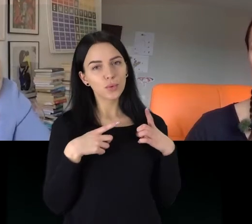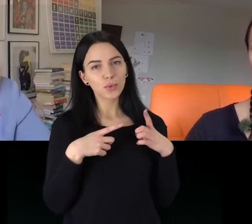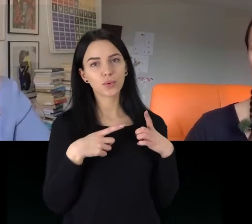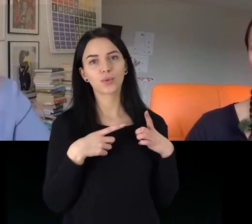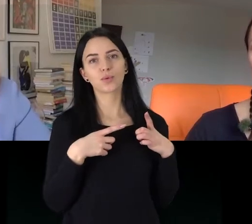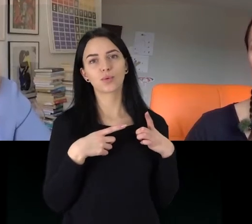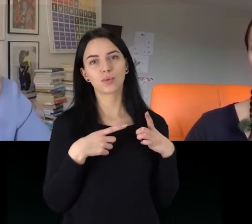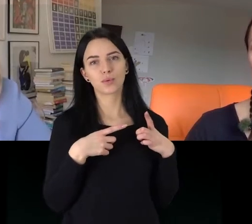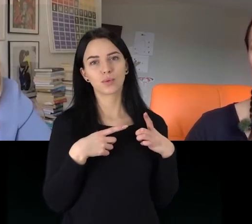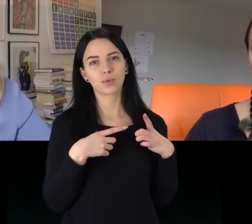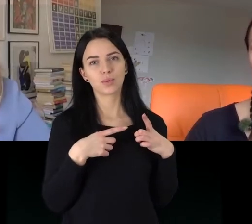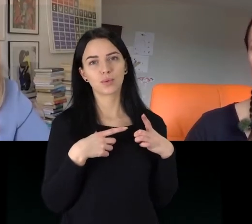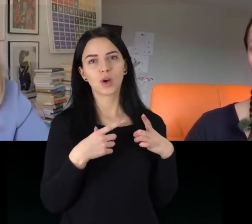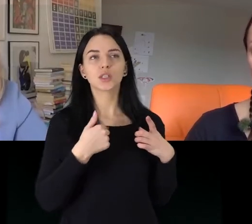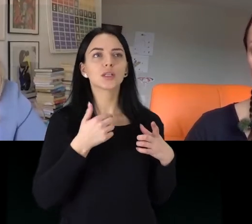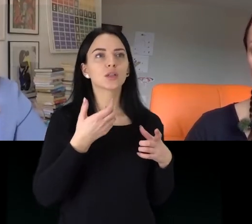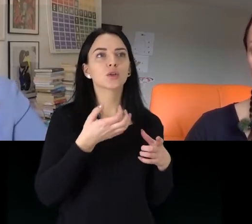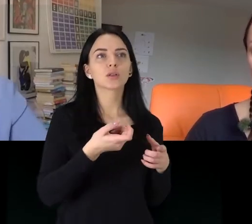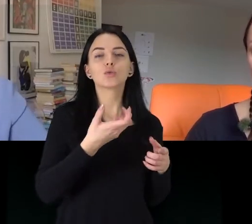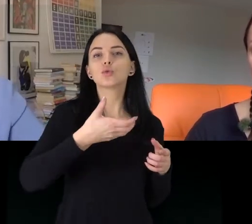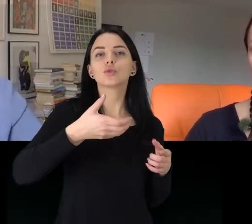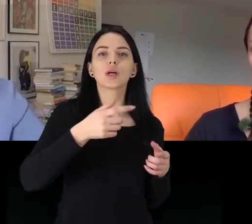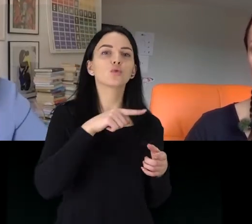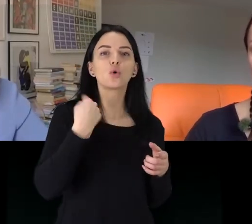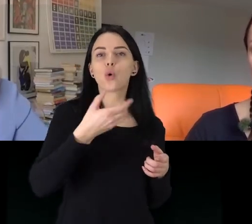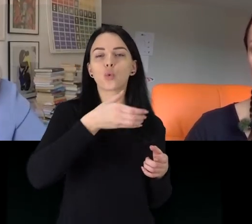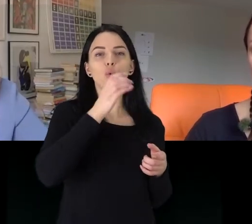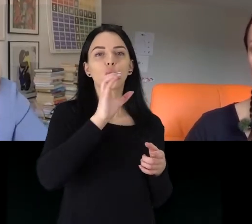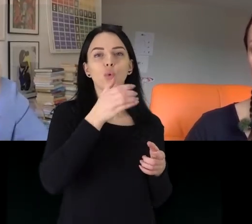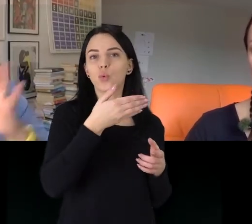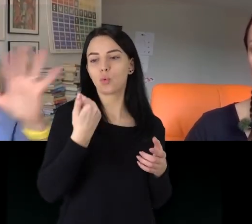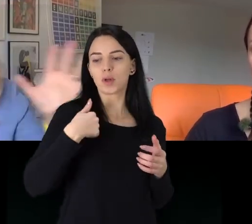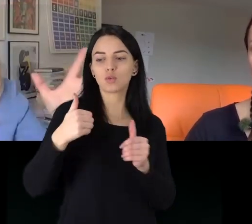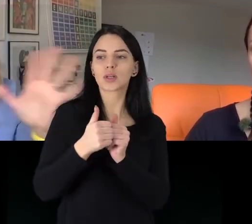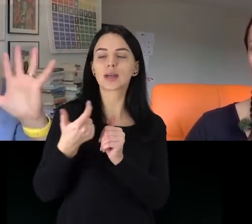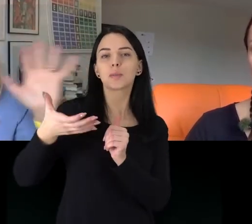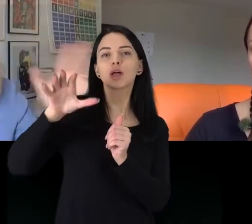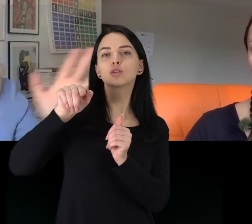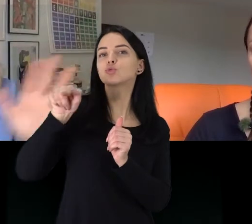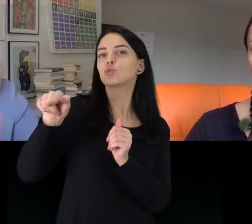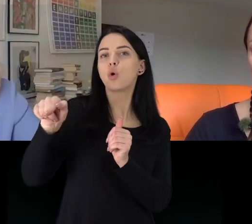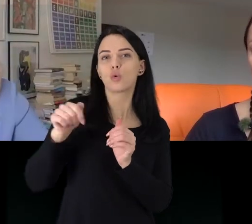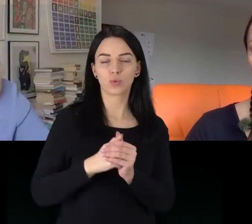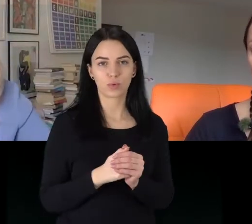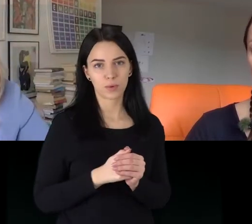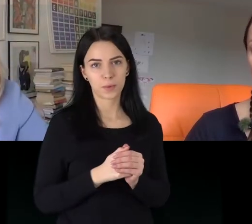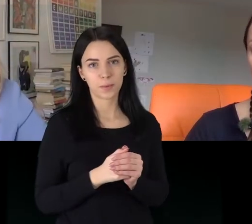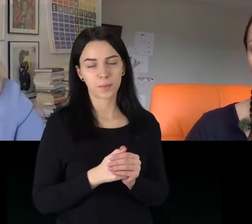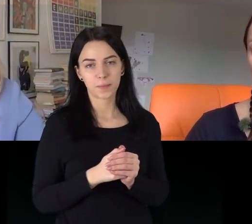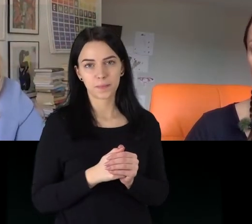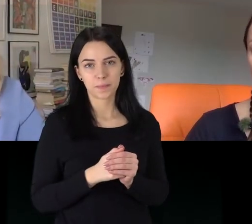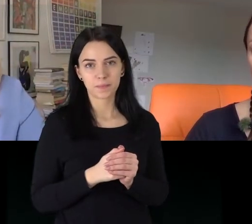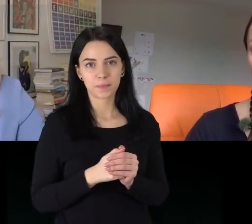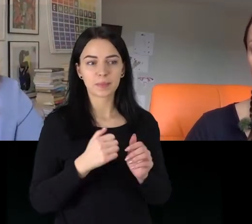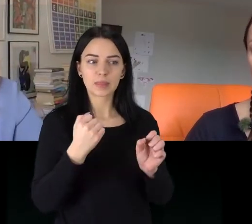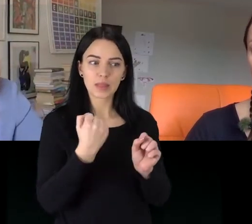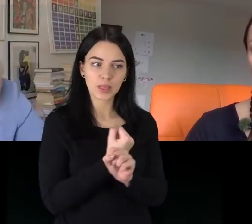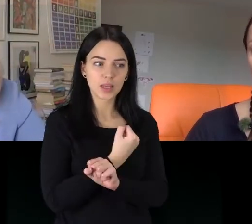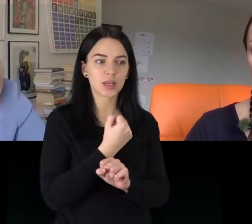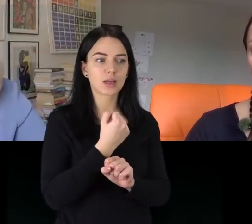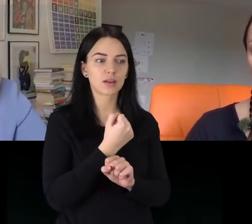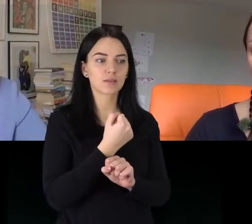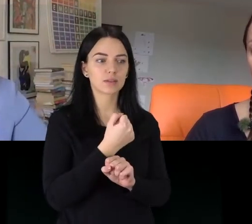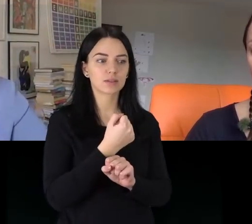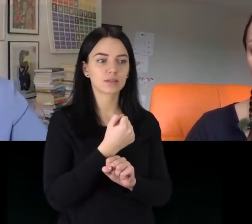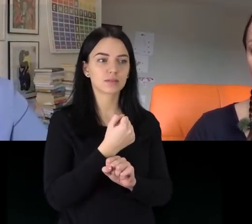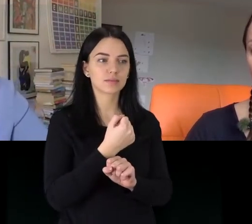nu, arba aš dar ne tiek daug geriu, kaip mano kaimynas geria, nu, visokių mitų, milijardai, milijonai, ne, tai reikia pralaužinėti šitą